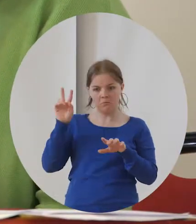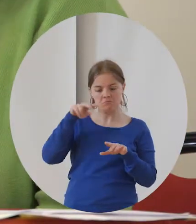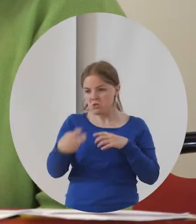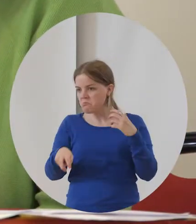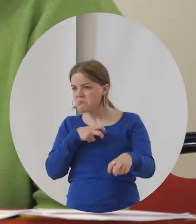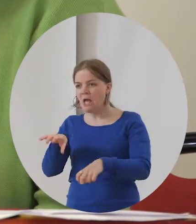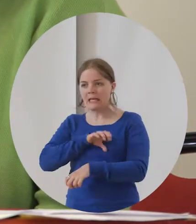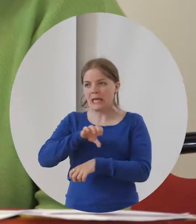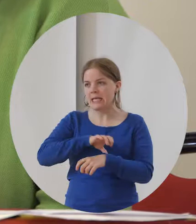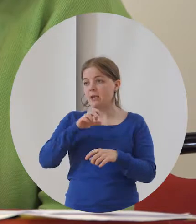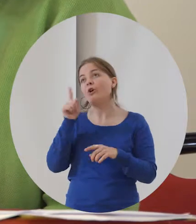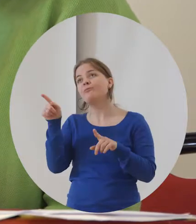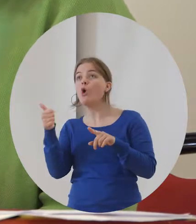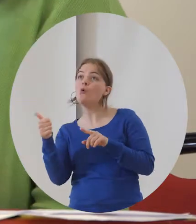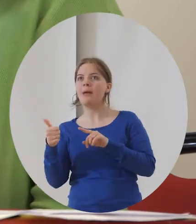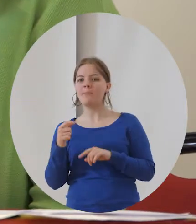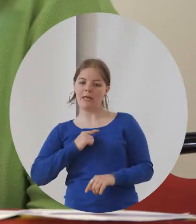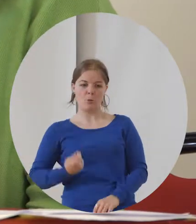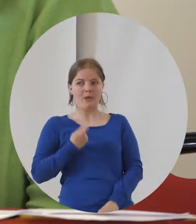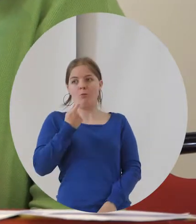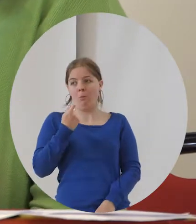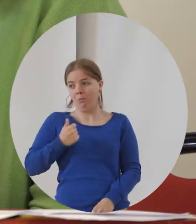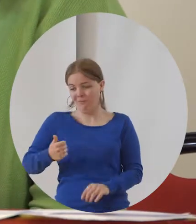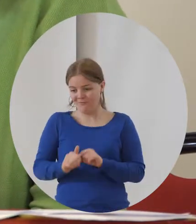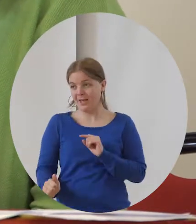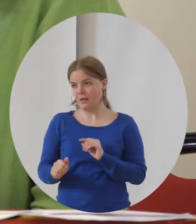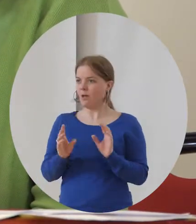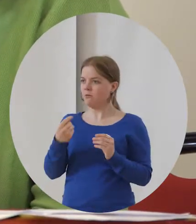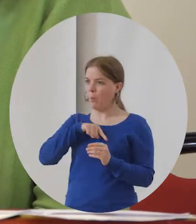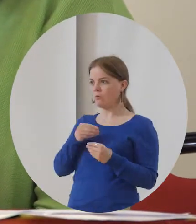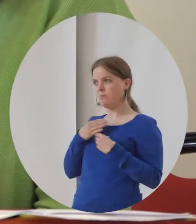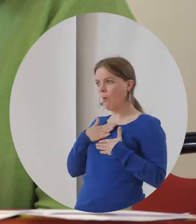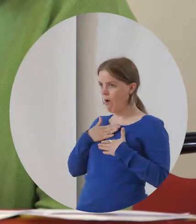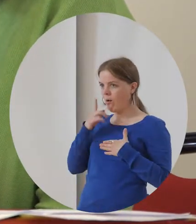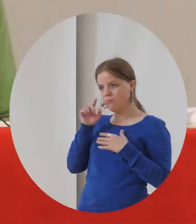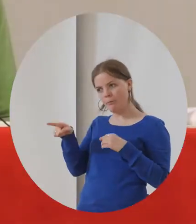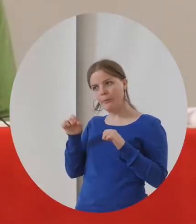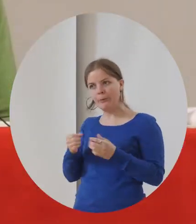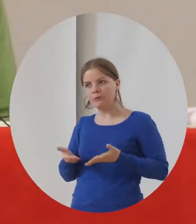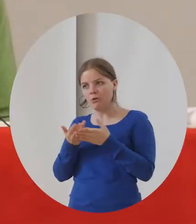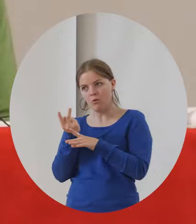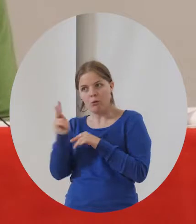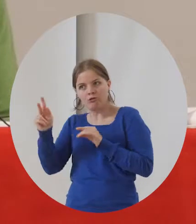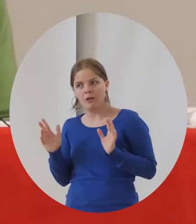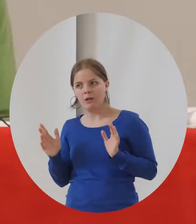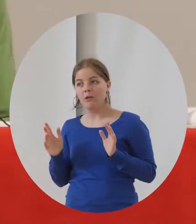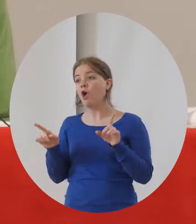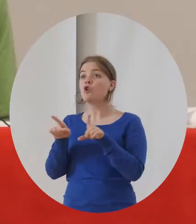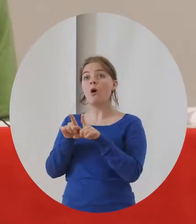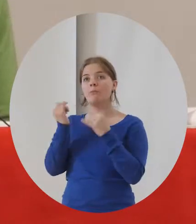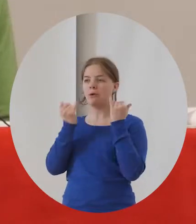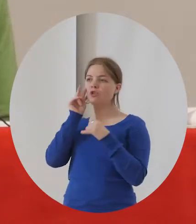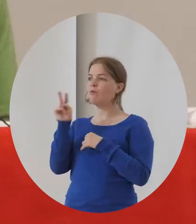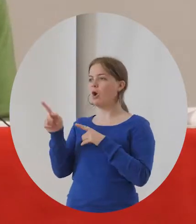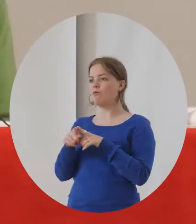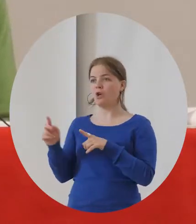tout seuls, mais qui font peur, parce qu'ils peuvent se mettre en danger. C'est comme s'ils se lançaient pour le